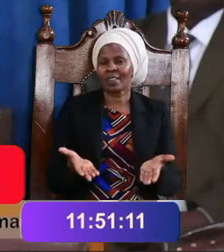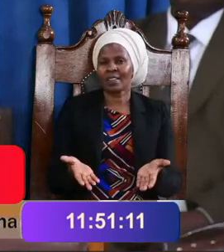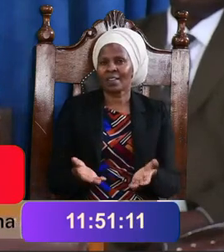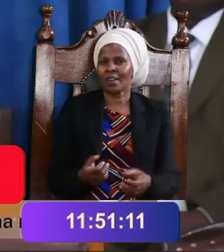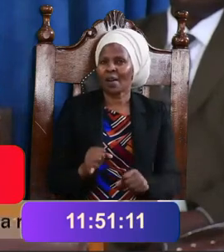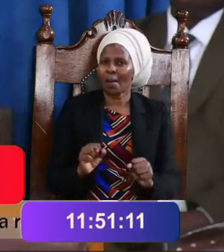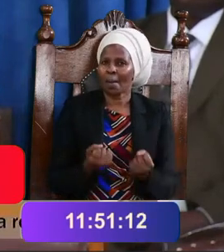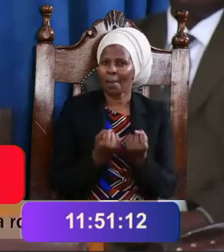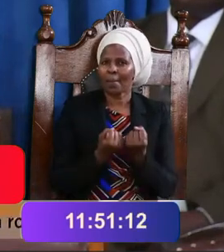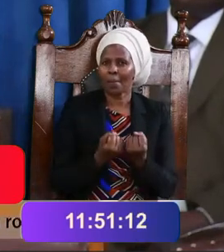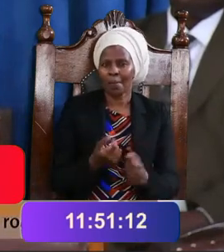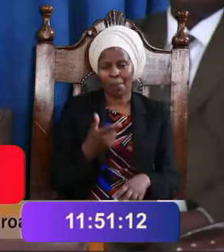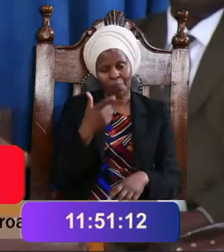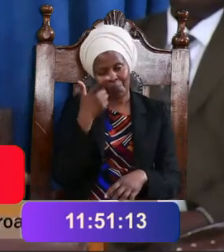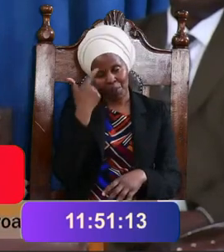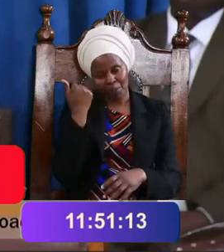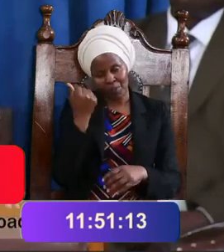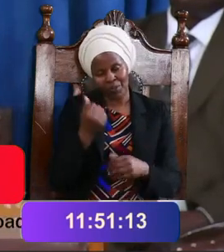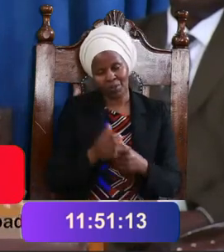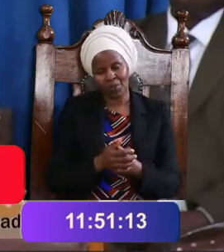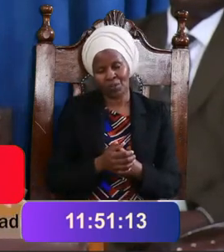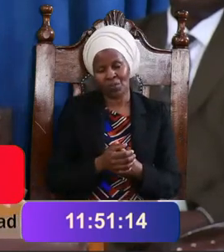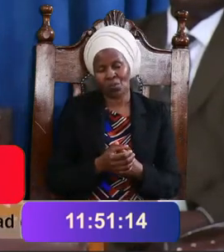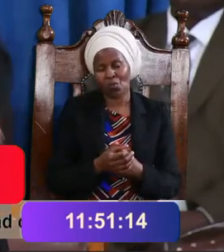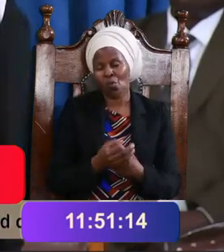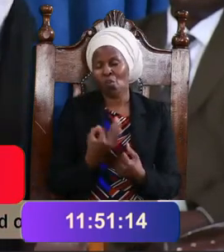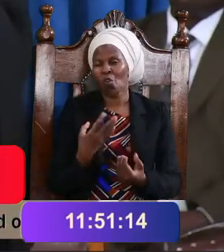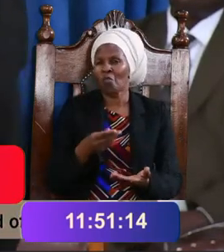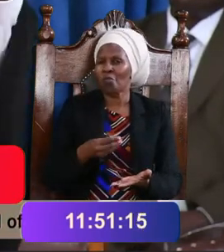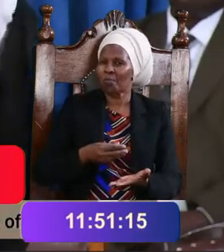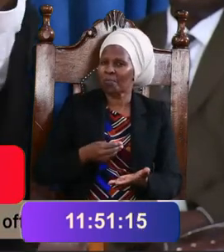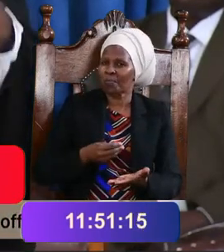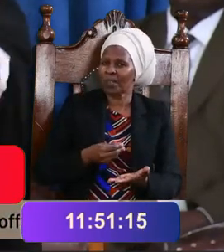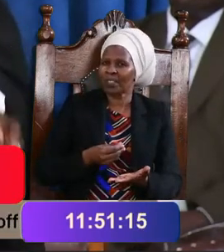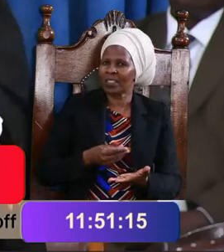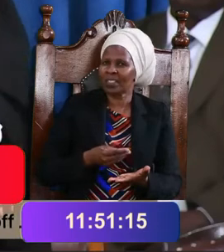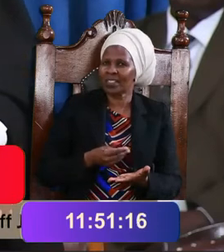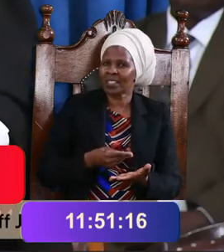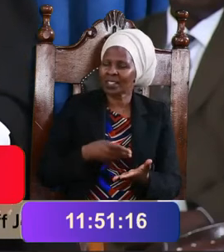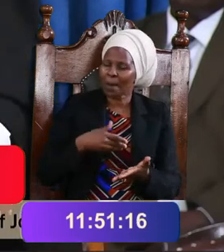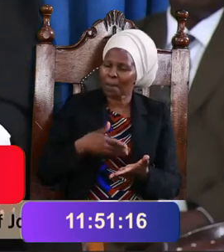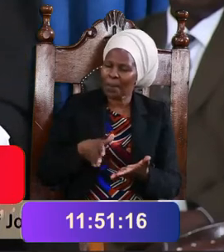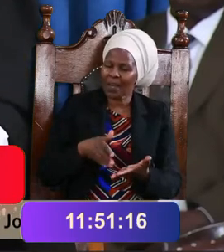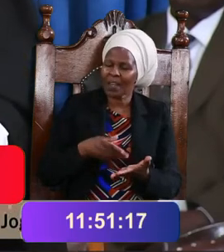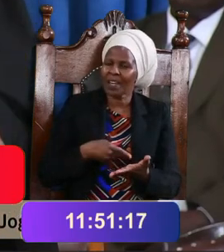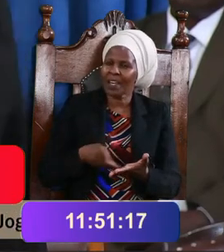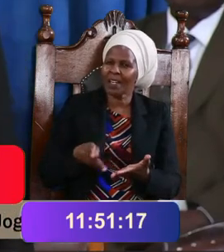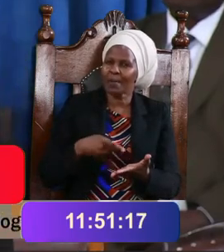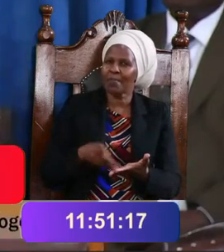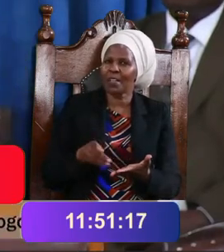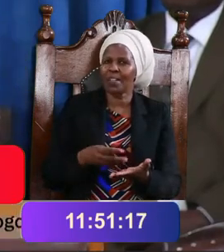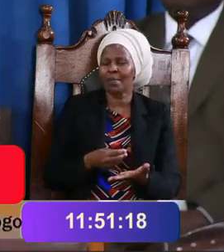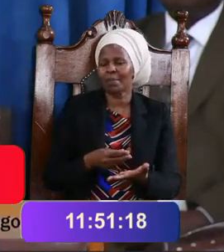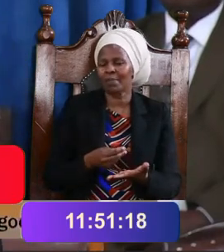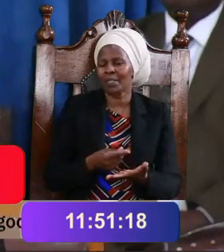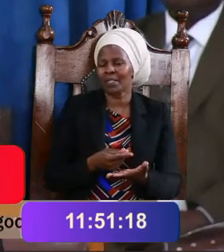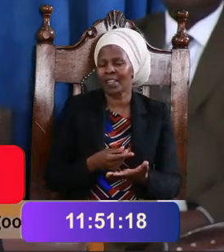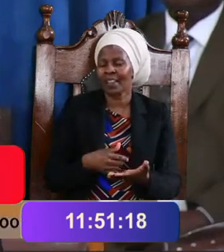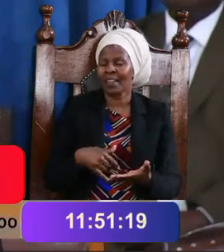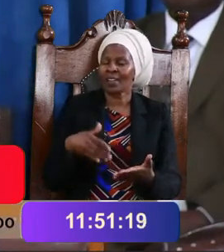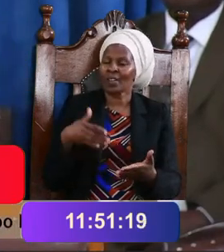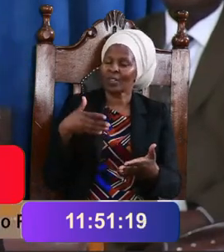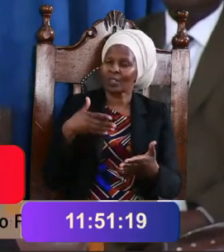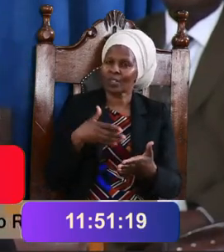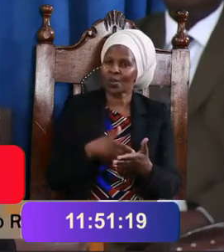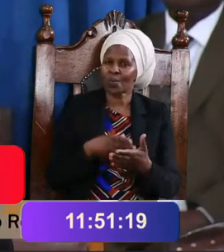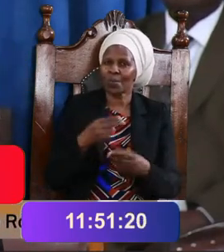Na kwa sababu ya pesa, manake walinunuliwa sana na pesa, hozana